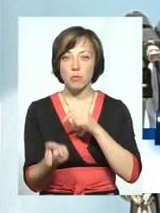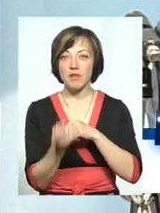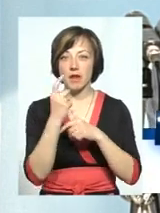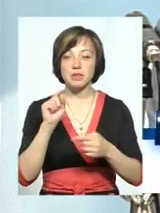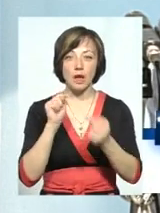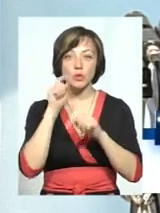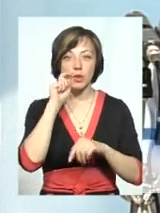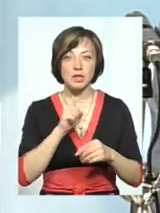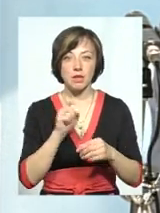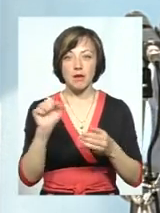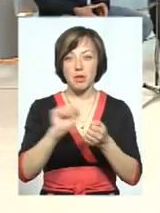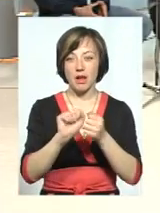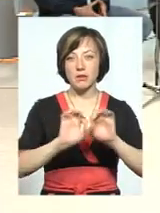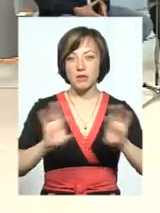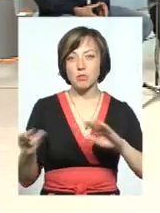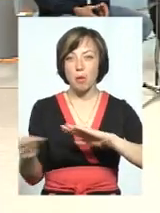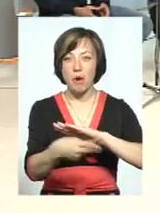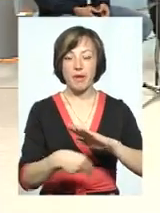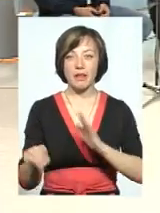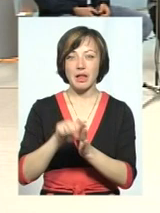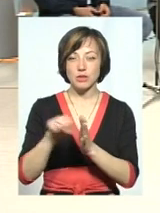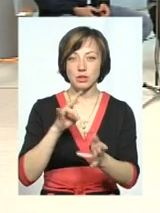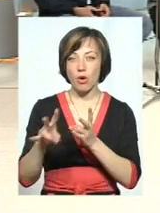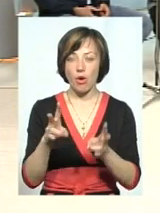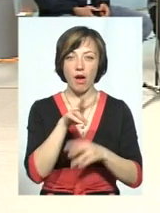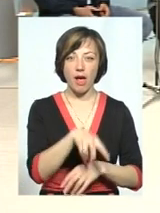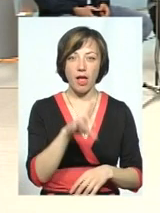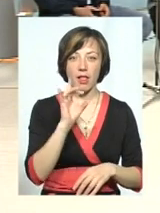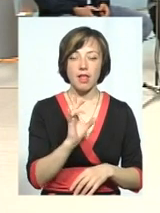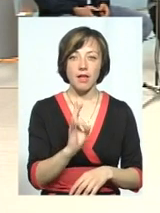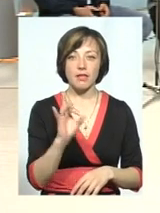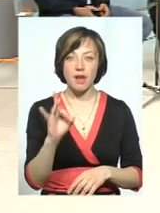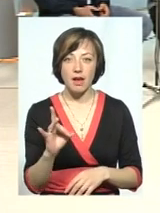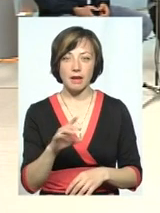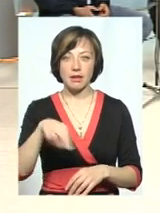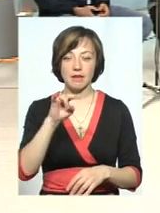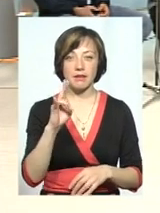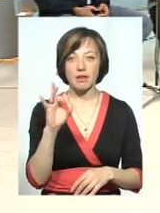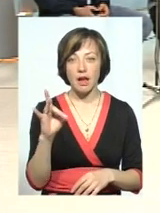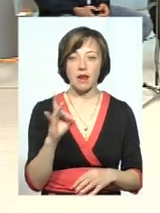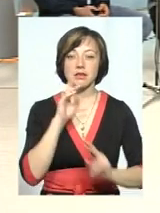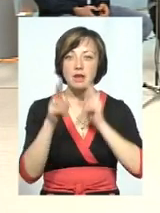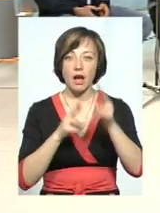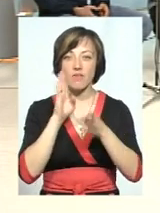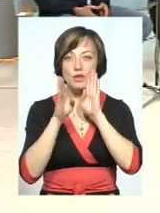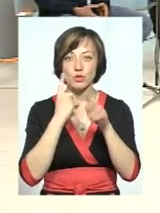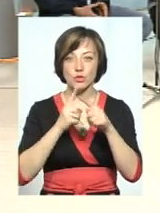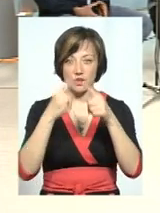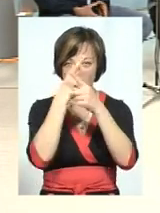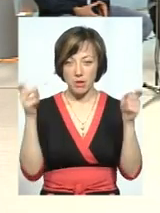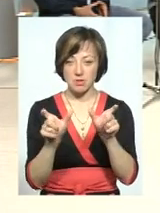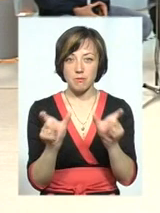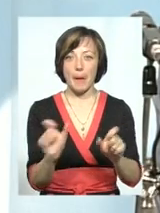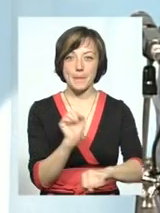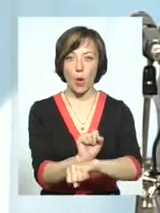антиукраїнський матеріал там, з пропагандою терористичних організацій ЛНР, ДНР, і накаплюється кілька скарг до адміністрації Фейсбук, Фейсбук цю інформацію блокує,